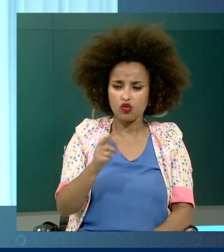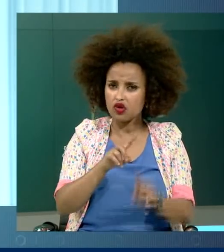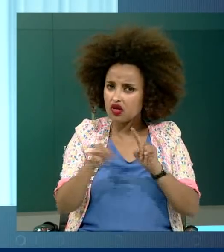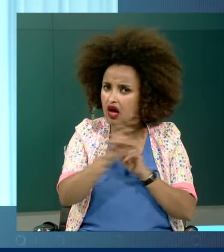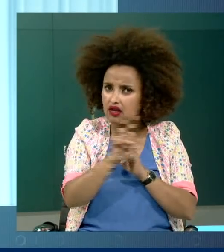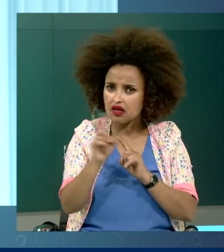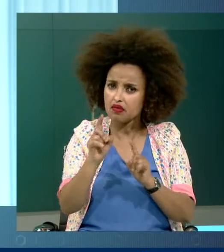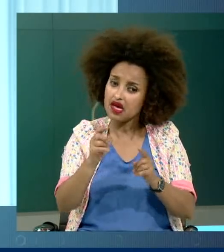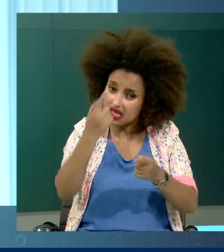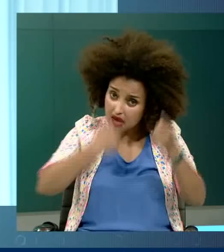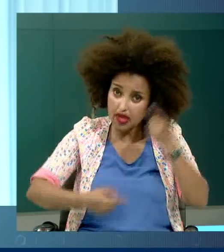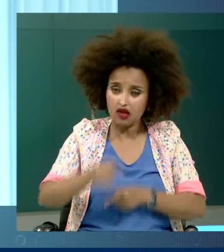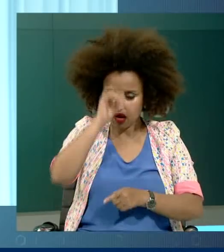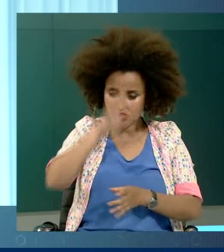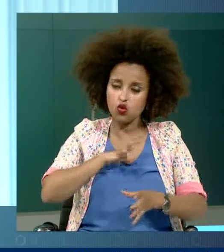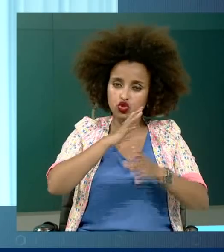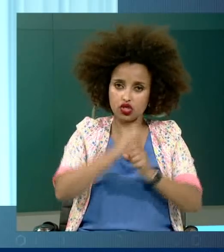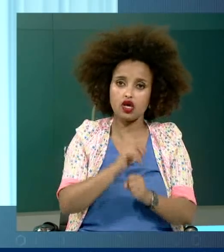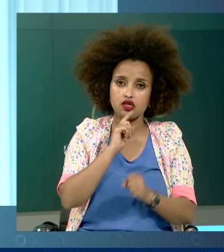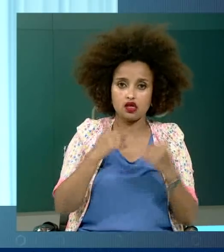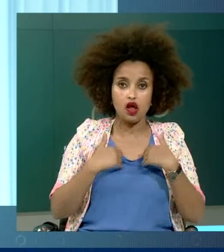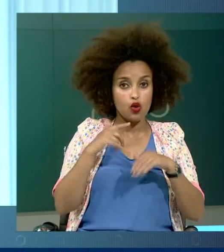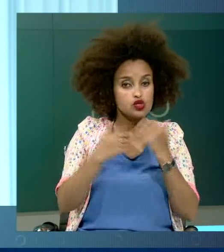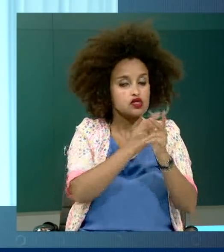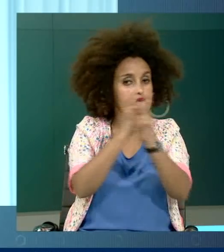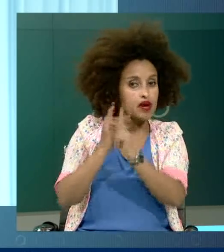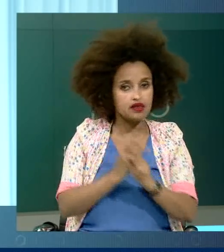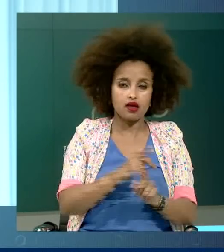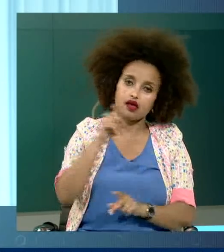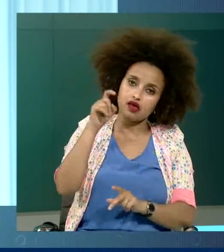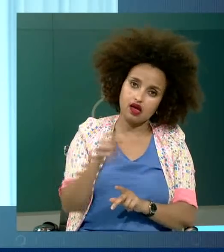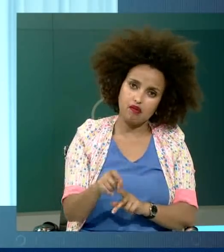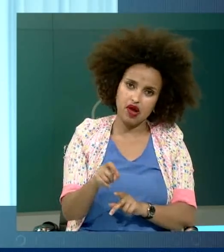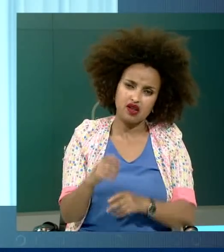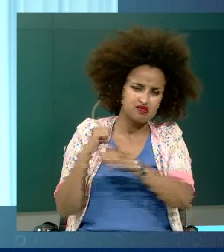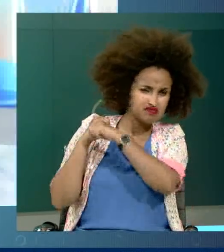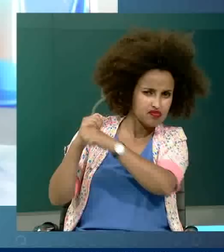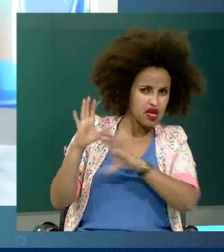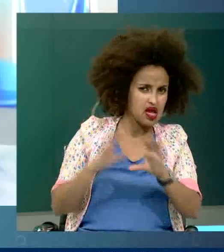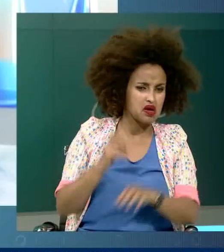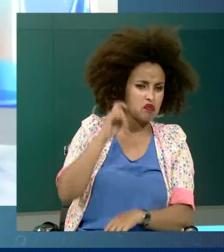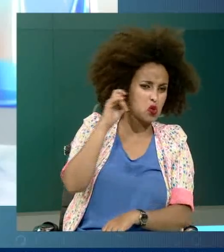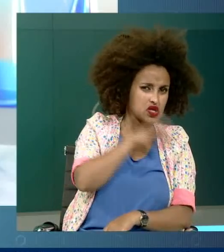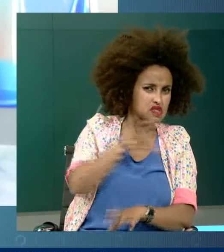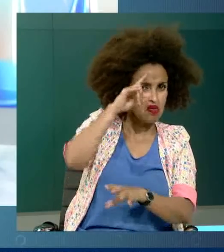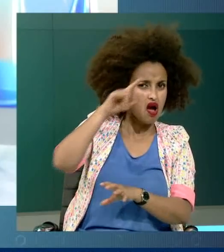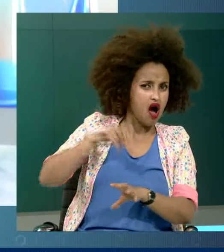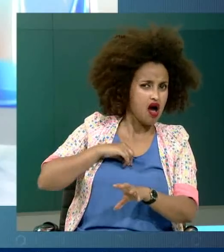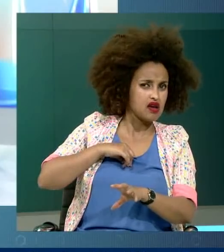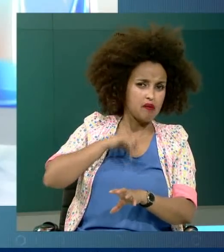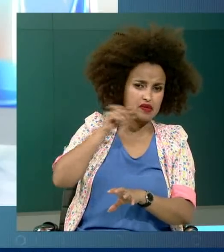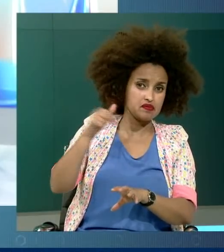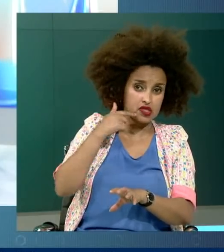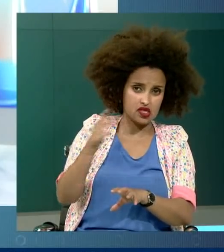ላይ በደንብ መጠንቀቅ መቻል ይኖርብናል። ምንም ሪዚስት ብናደርገው ብንዋሻው ብንደበቀው እሱ ተደብቆ የሚቀር ነገር